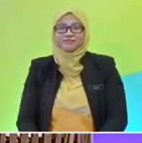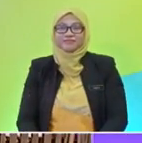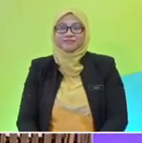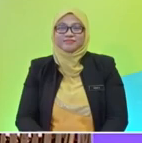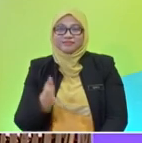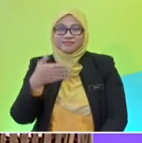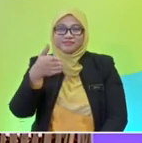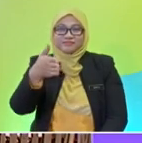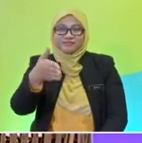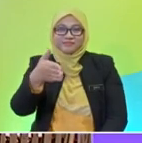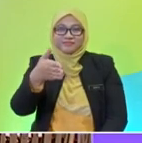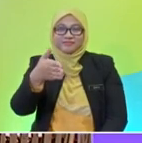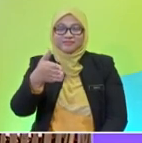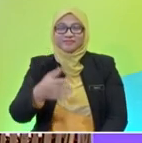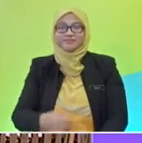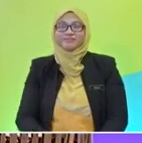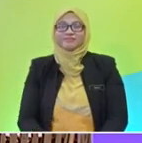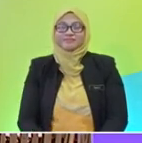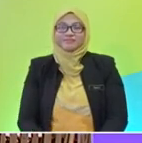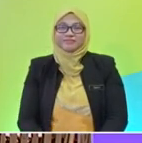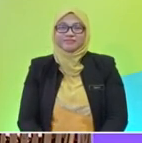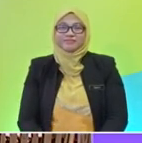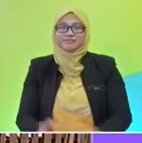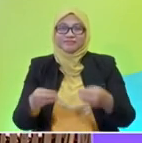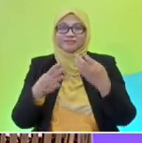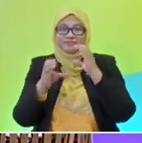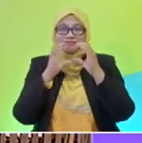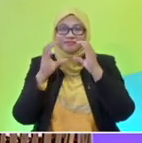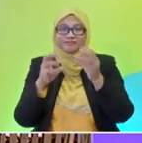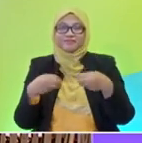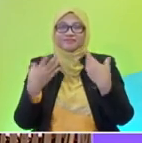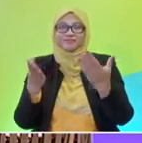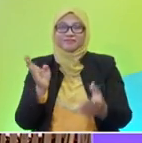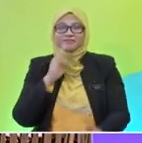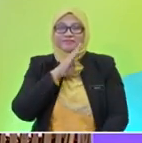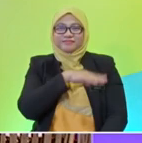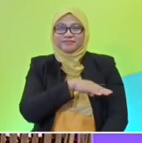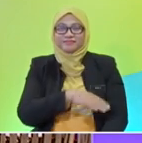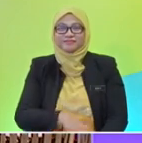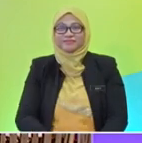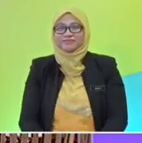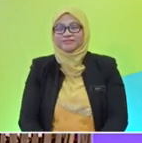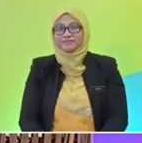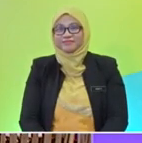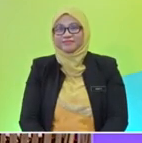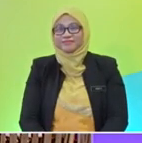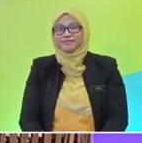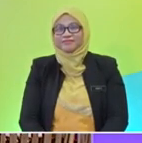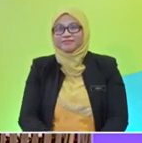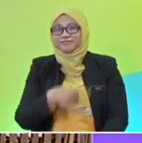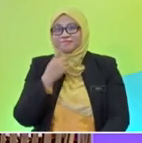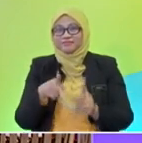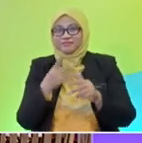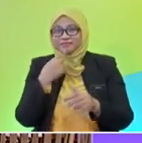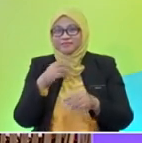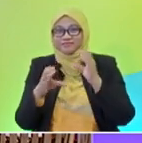Ikan siakap, ikan senohong. Banyak cakap, banyak bohong. Sebab tu kalau selalu siapa yang rajin